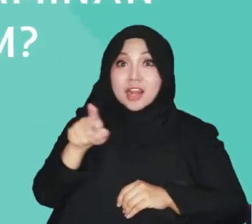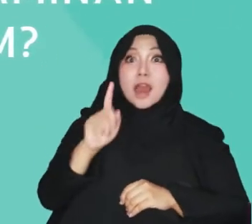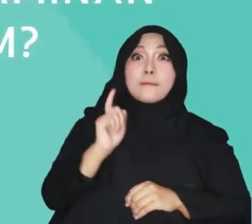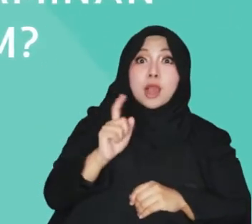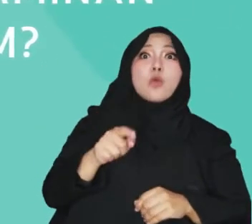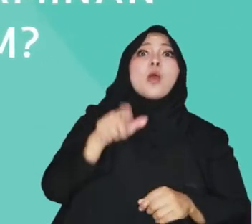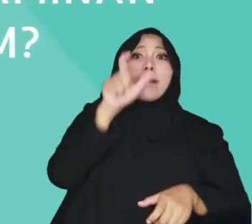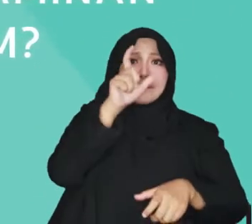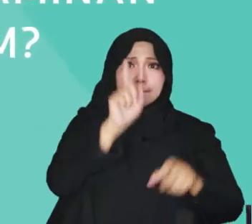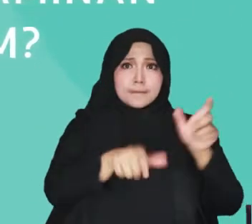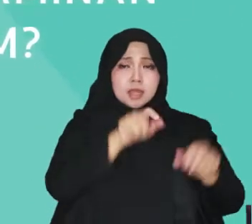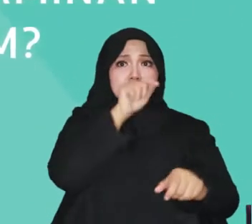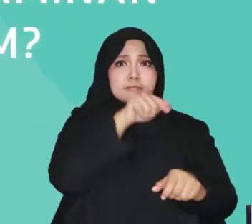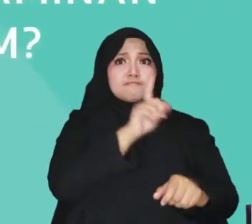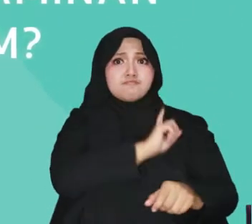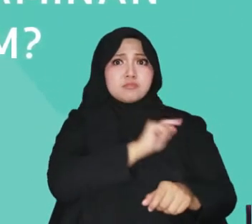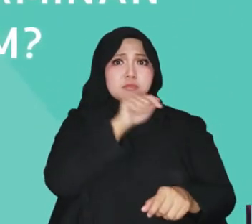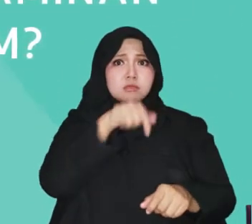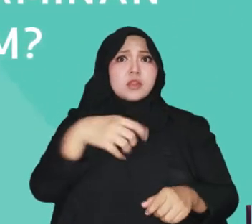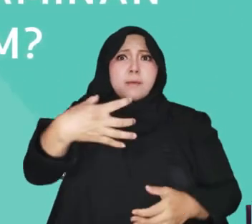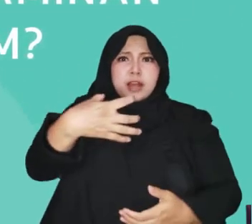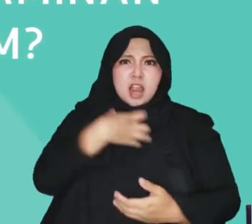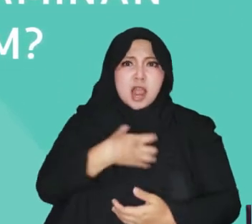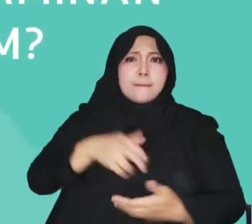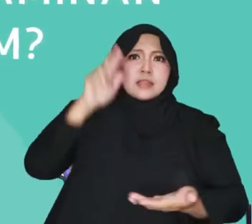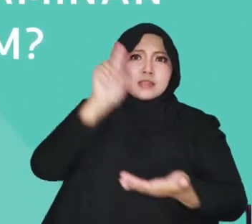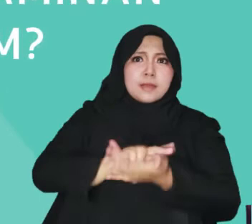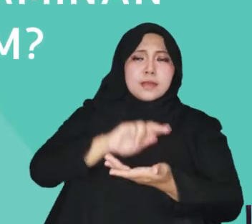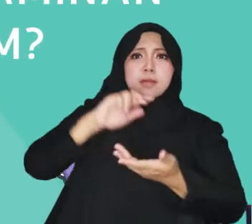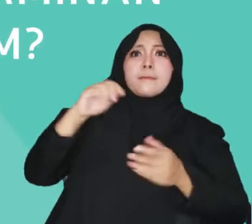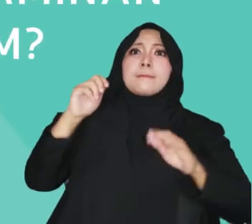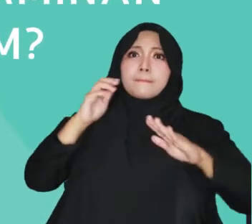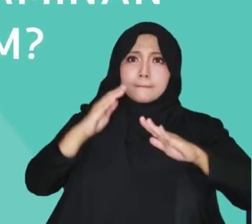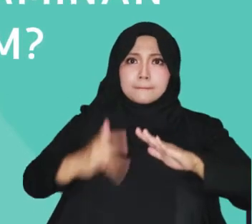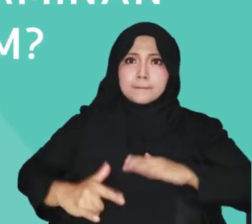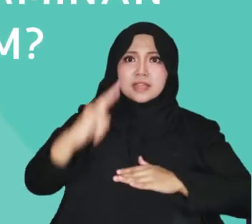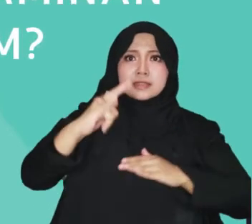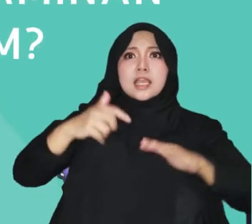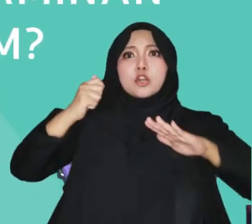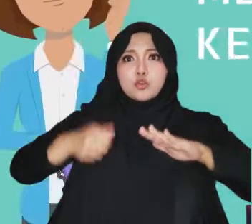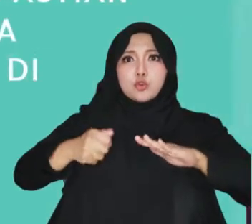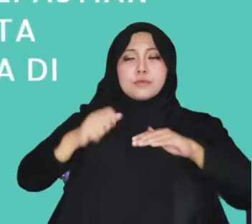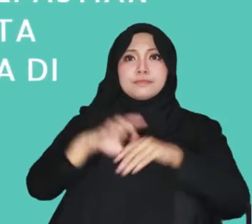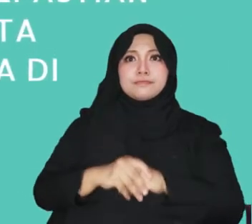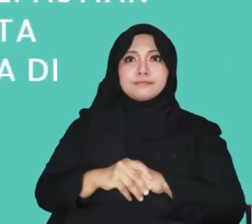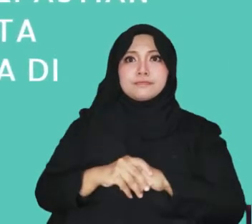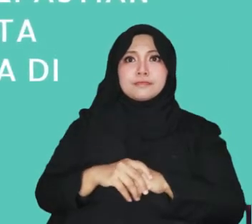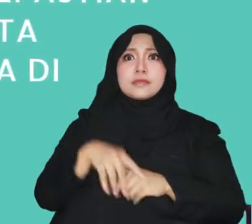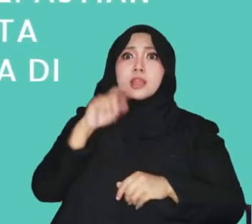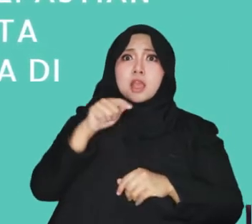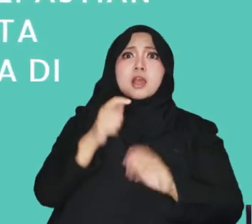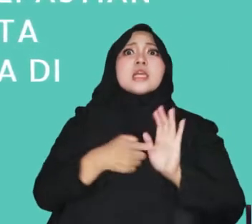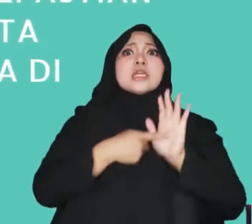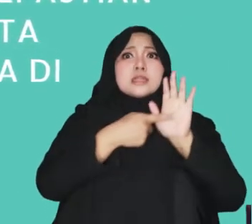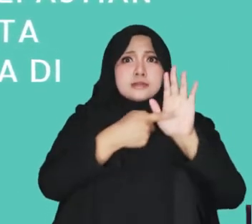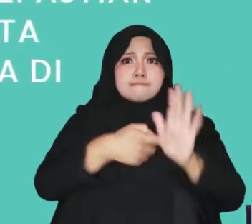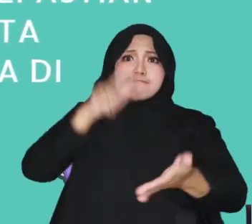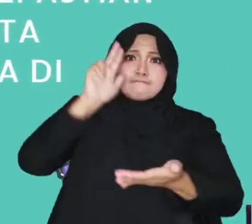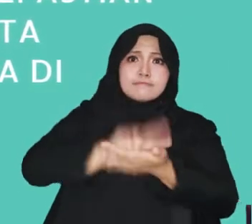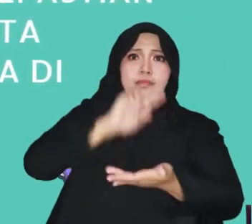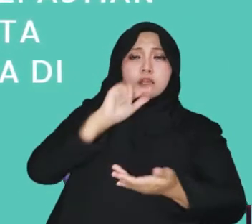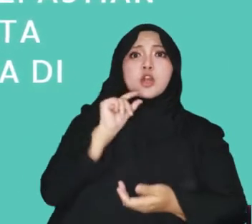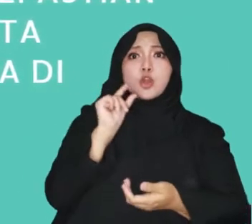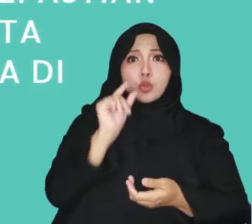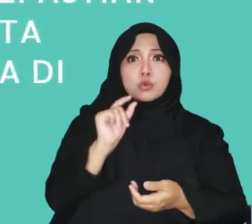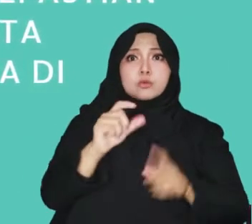Tahukah kalian bahwa setiap warga negara berhak untuk mendapatkan jaminan kepastian hukum? Hal ini telah dijamin